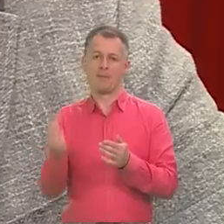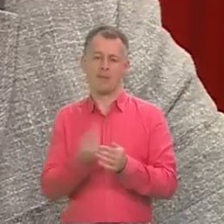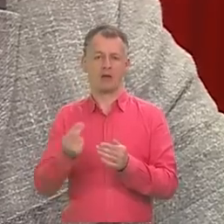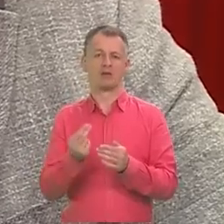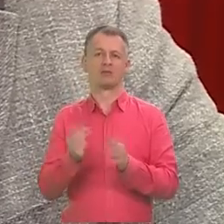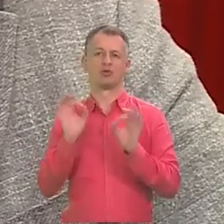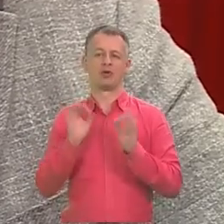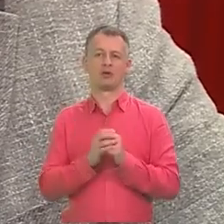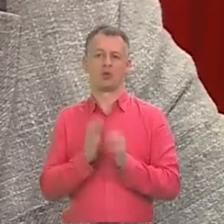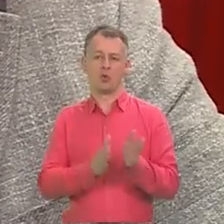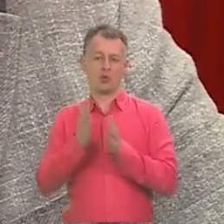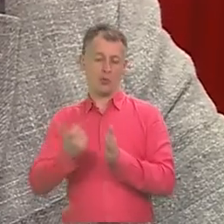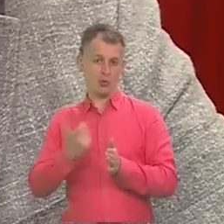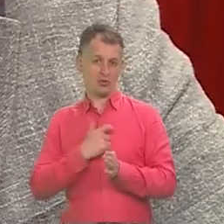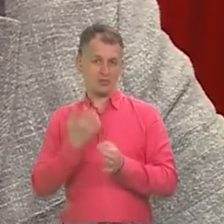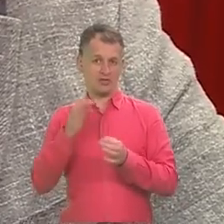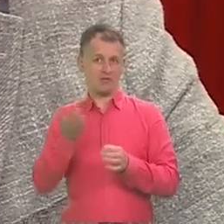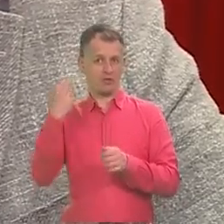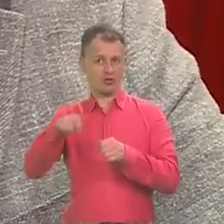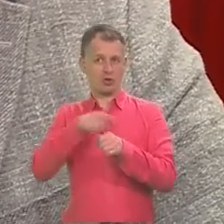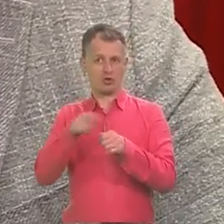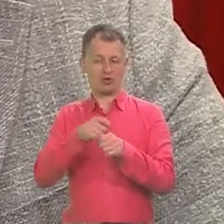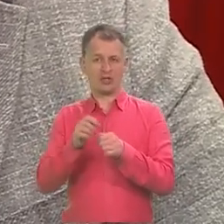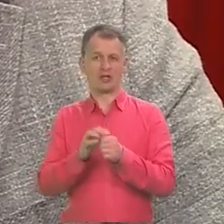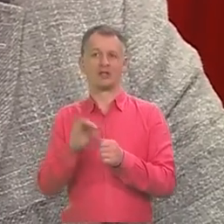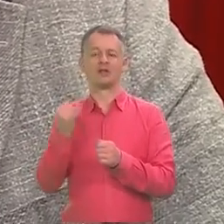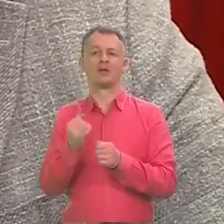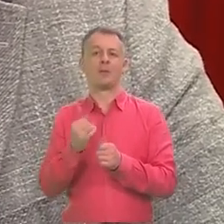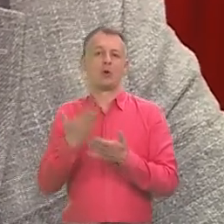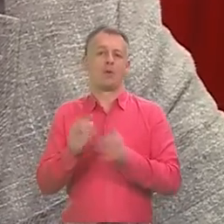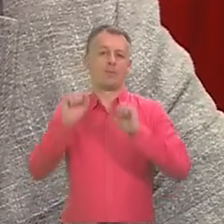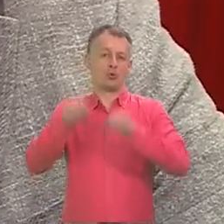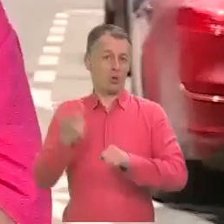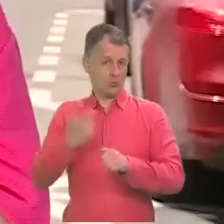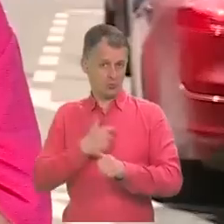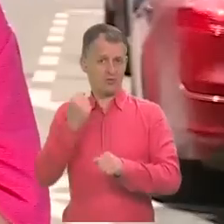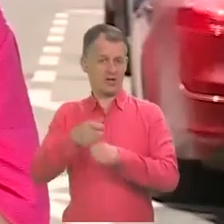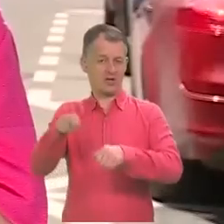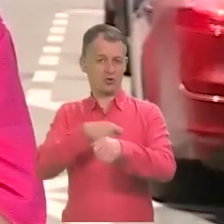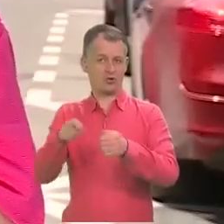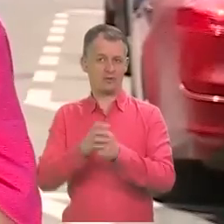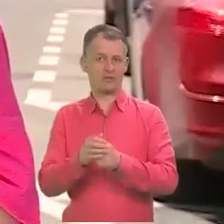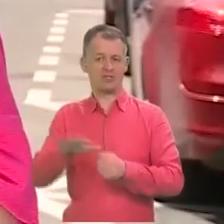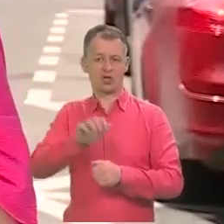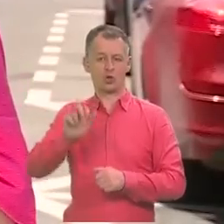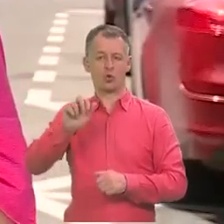dintre ele este foarte posibil să fi fost deja consolidate, pentru că proprietarii pot să le fi consolidat deja. În sectorul 2 sunt